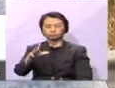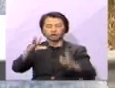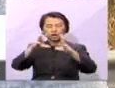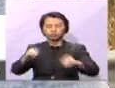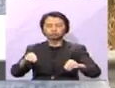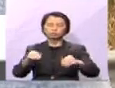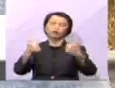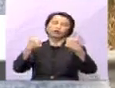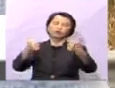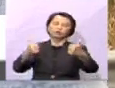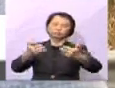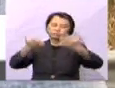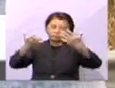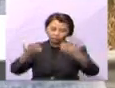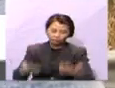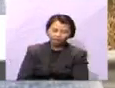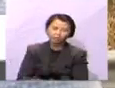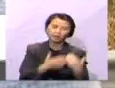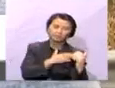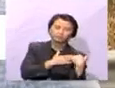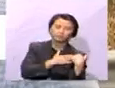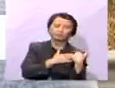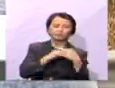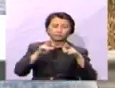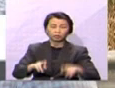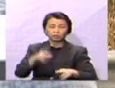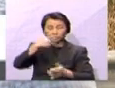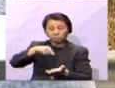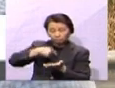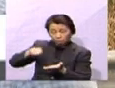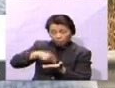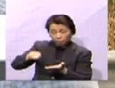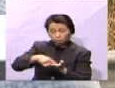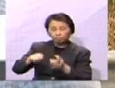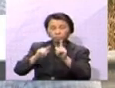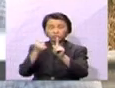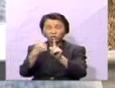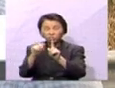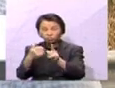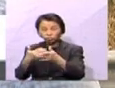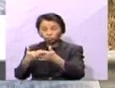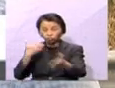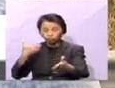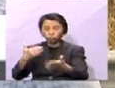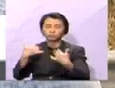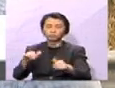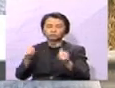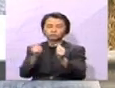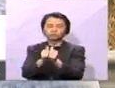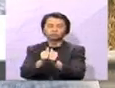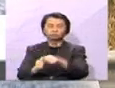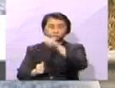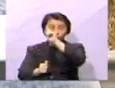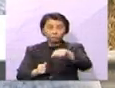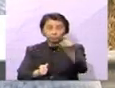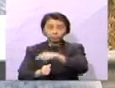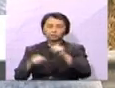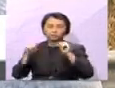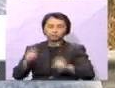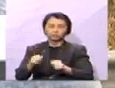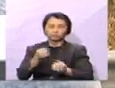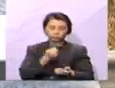meringankan beban rakyatlah especially sebab pembayaran tol R 10 sebelum ni so dengan Dengan ini kita